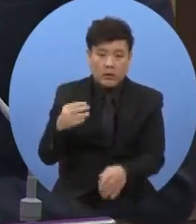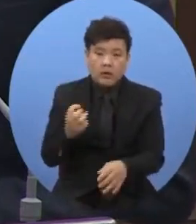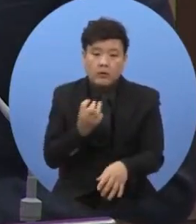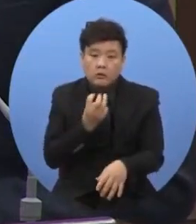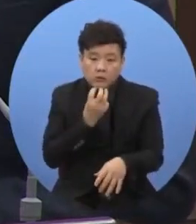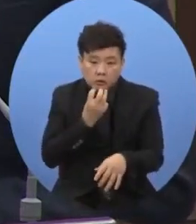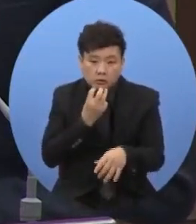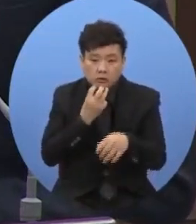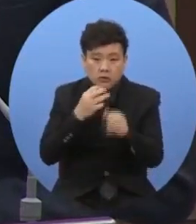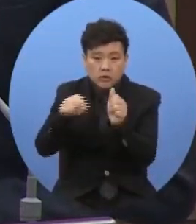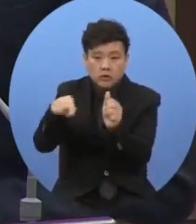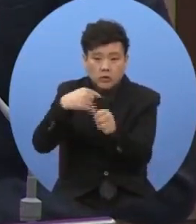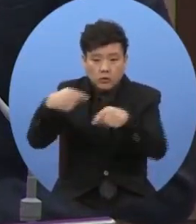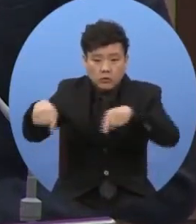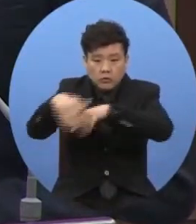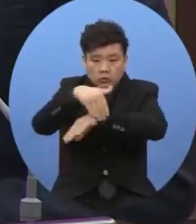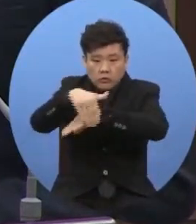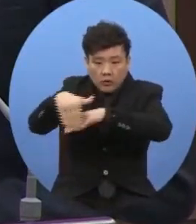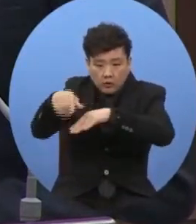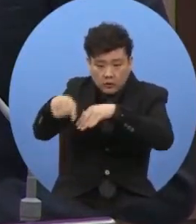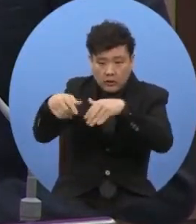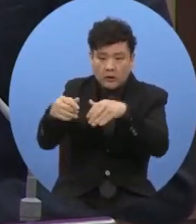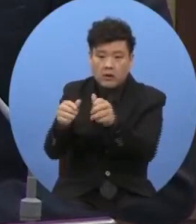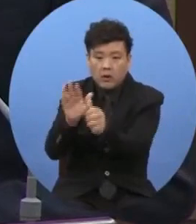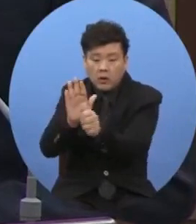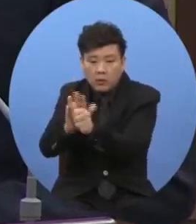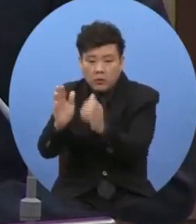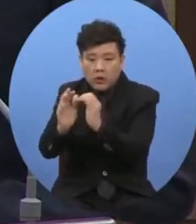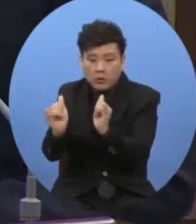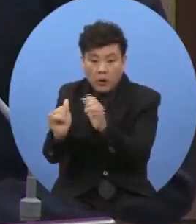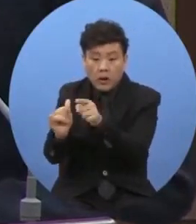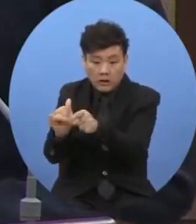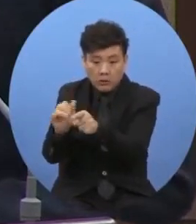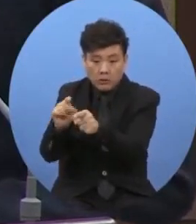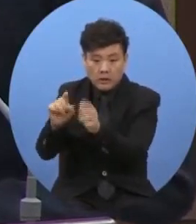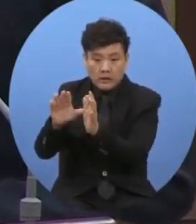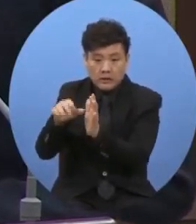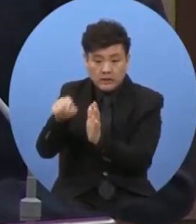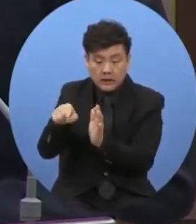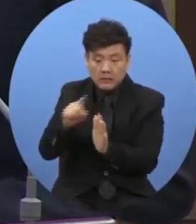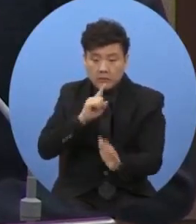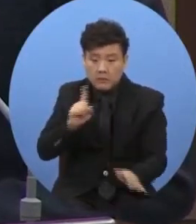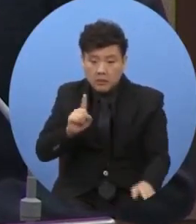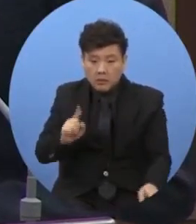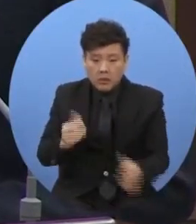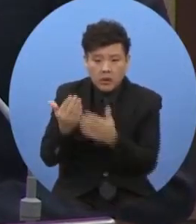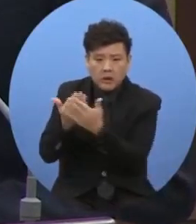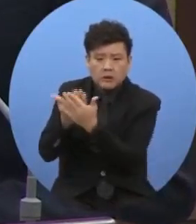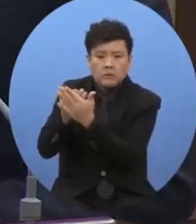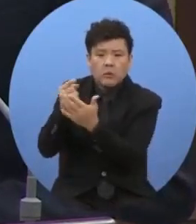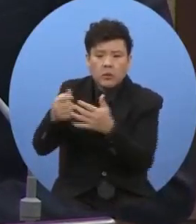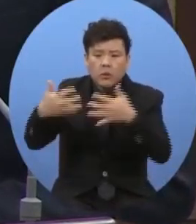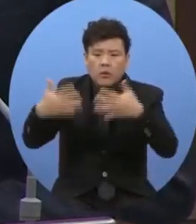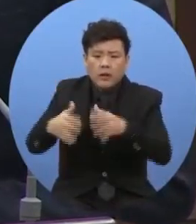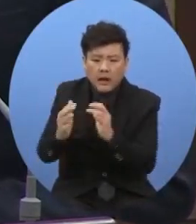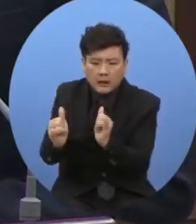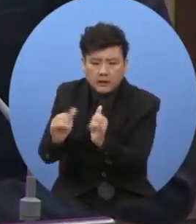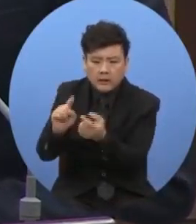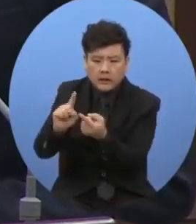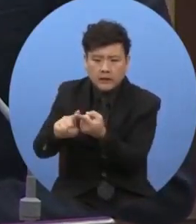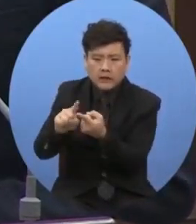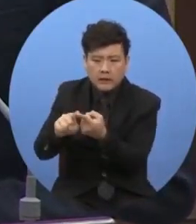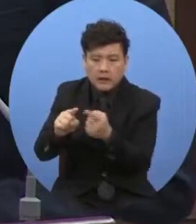정책보좌관 역임하기도 했던 이범 씨가 한 칼럼에서 지적을 했는데요. 그동안 이제 진보 진영은 약자에 대한